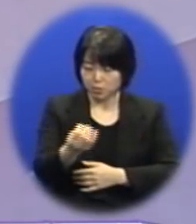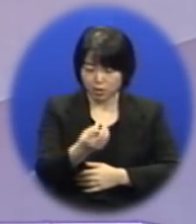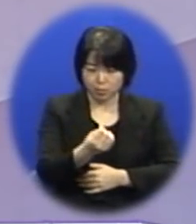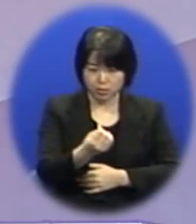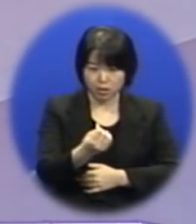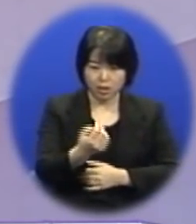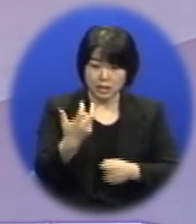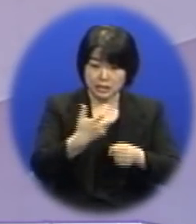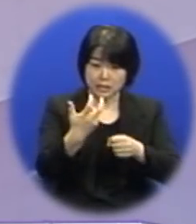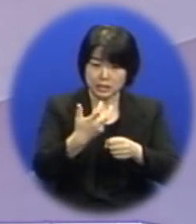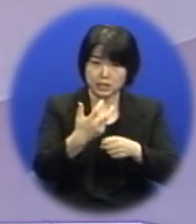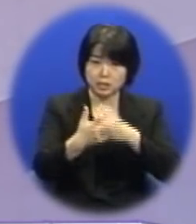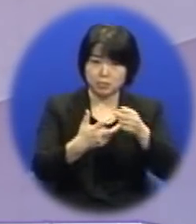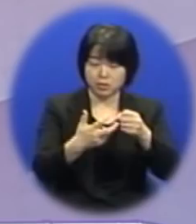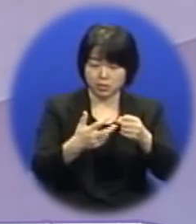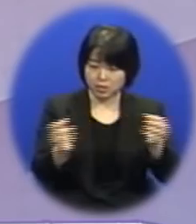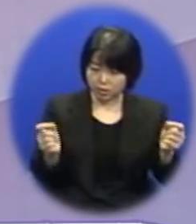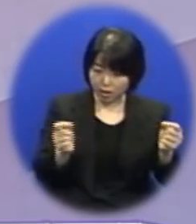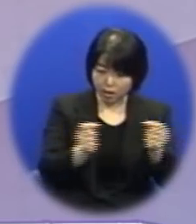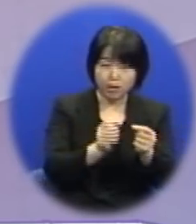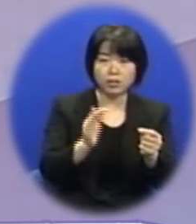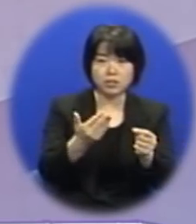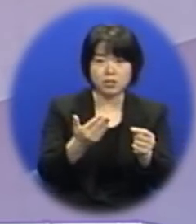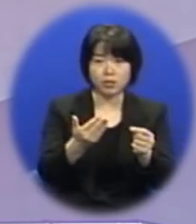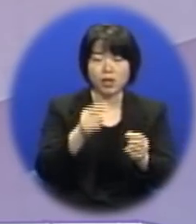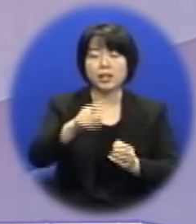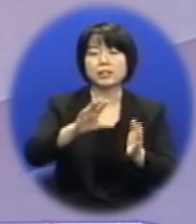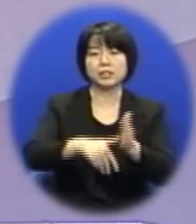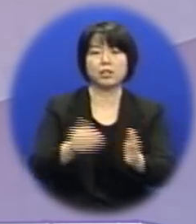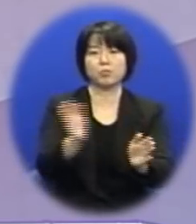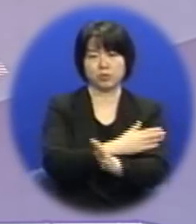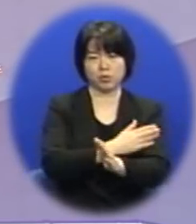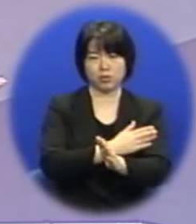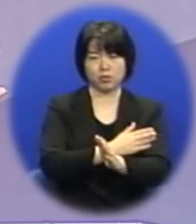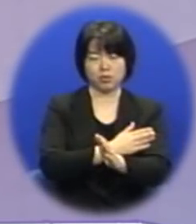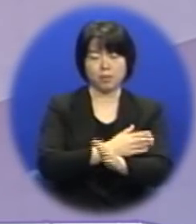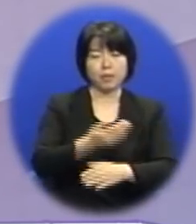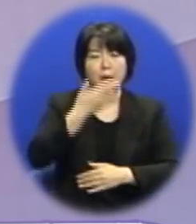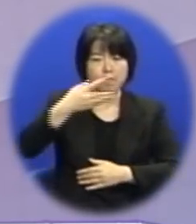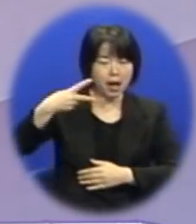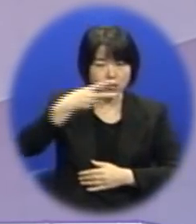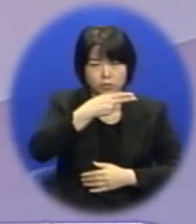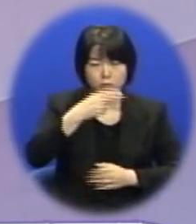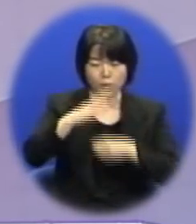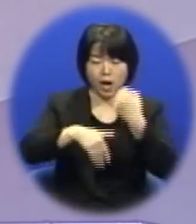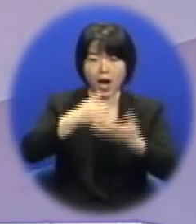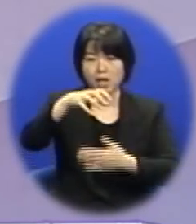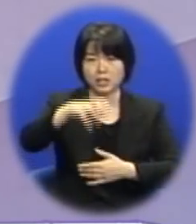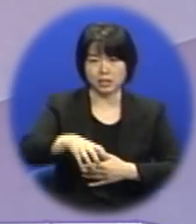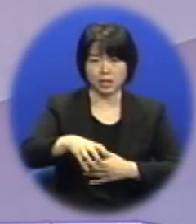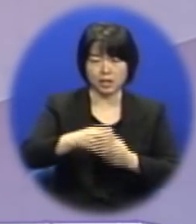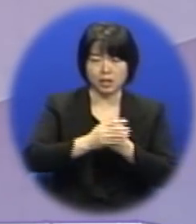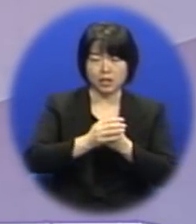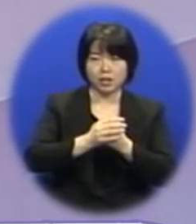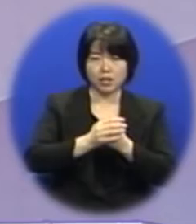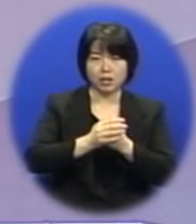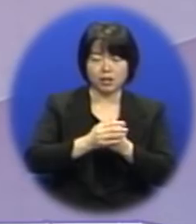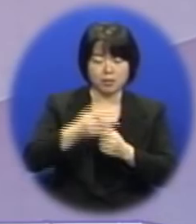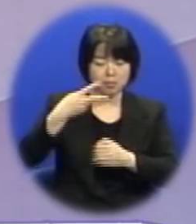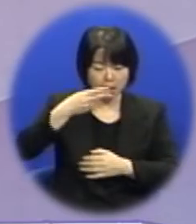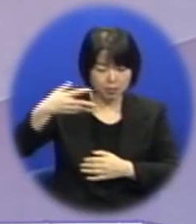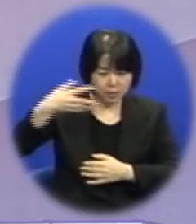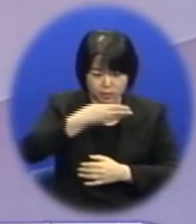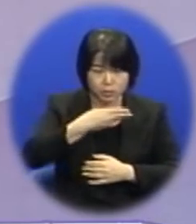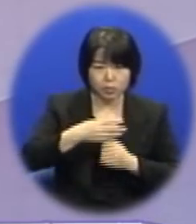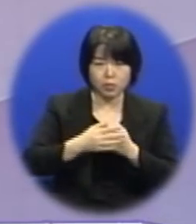다 돼가요. 그때부터 다니엘이 하나님 앞에 나가서 금식하면서 유명한 21일